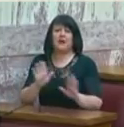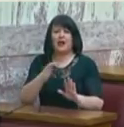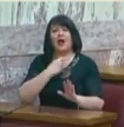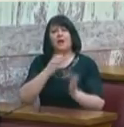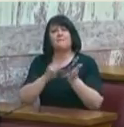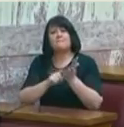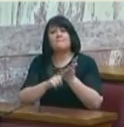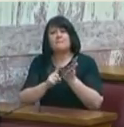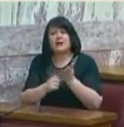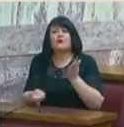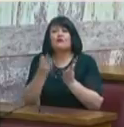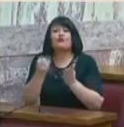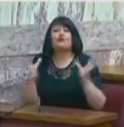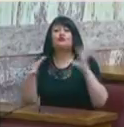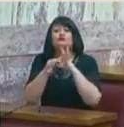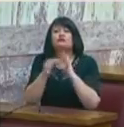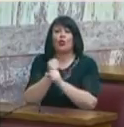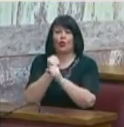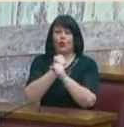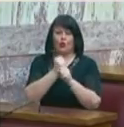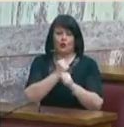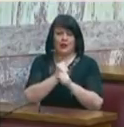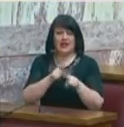νέων σχέσεων εργασίας, προφανώς ελαστικών.